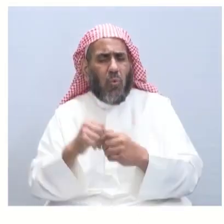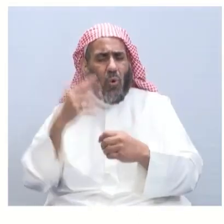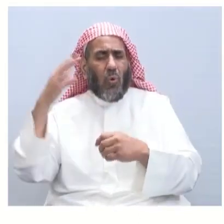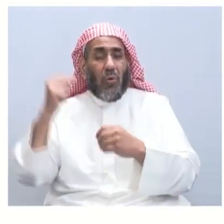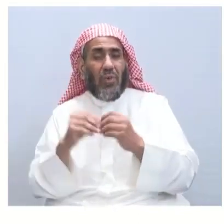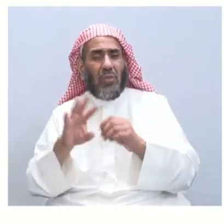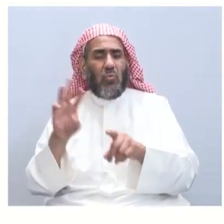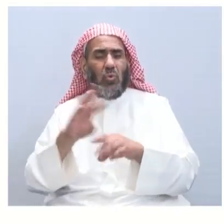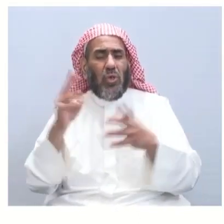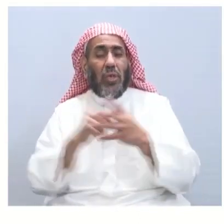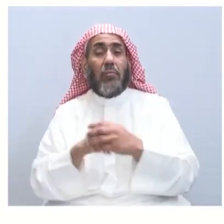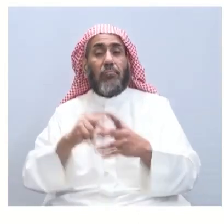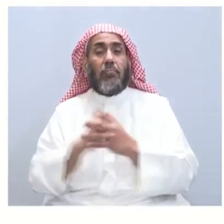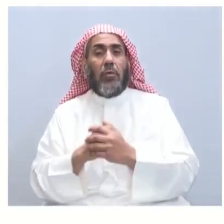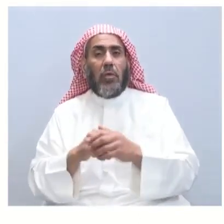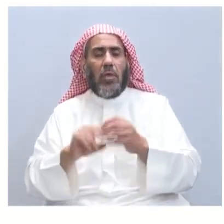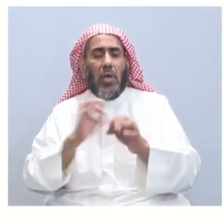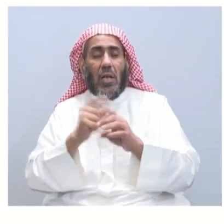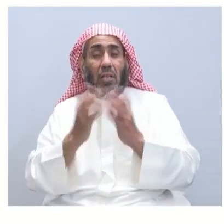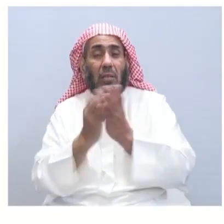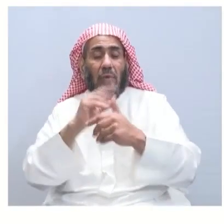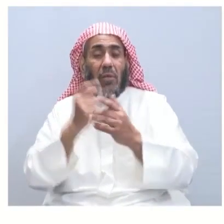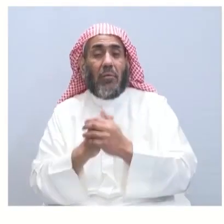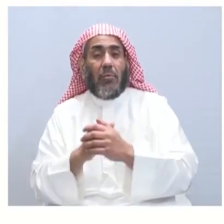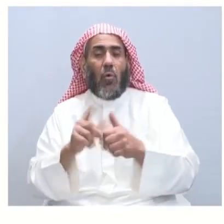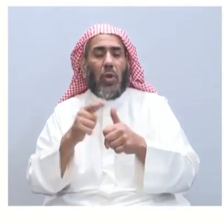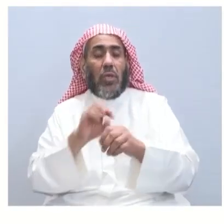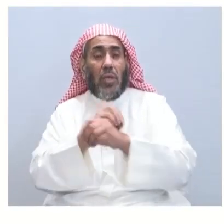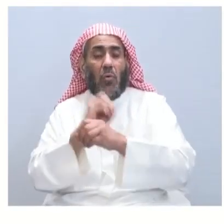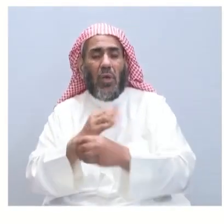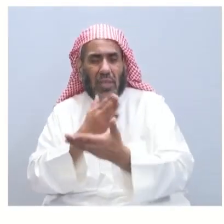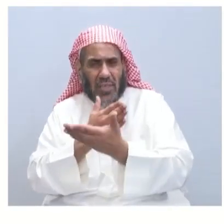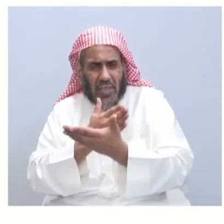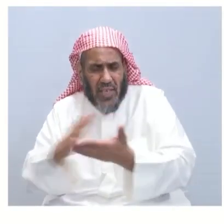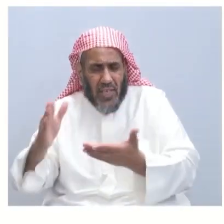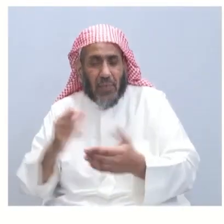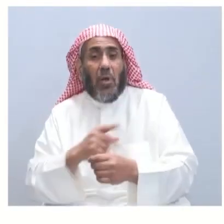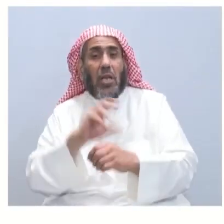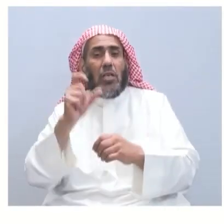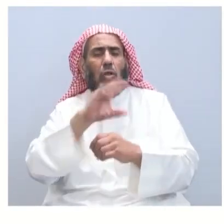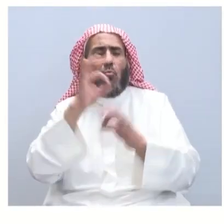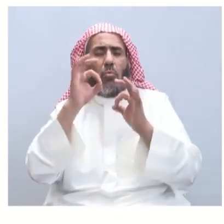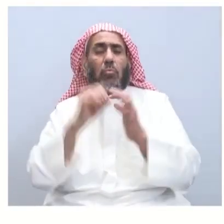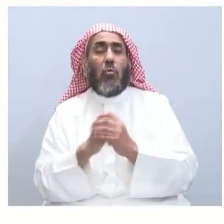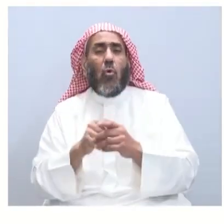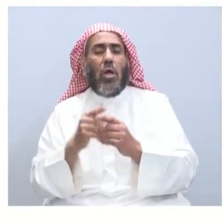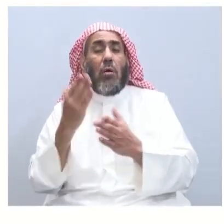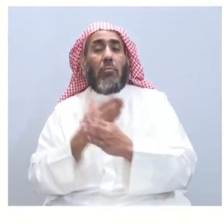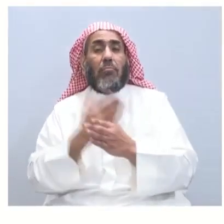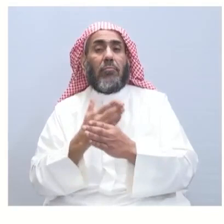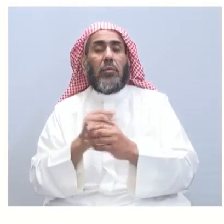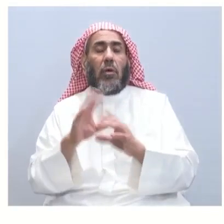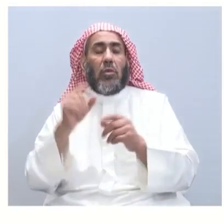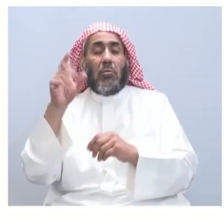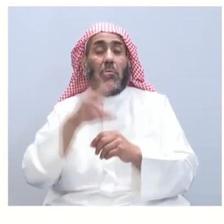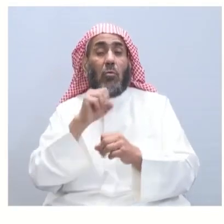والشركيات التي ظهرت في تلك الحقبه اغراض الادب في هذه المرحله اولا دعوه لتطهير الاسلام بدايه الدعوه لتطهير الاسلام وهذه بسبب يعني دعوه